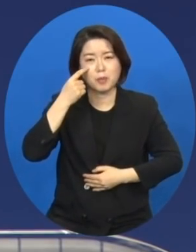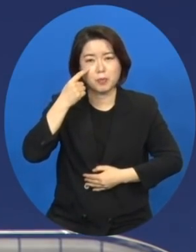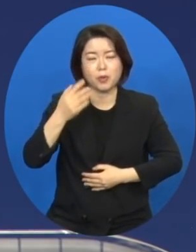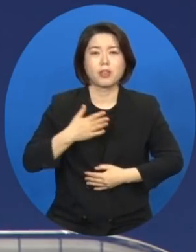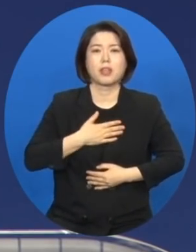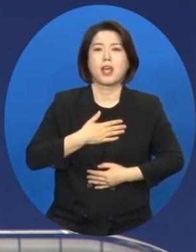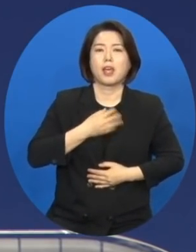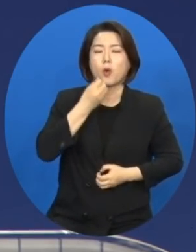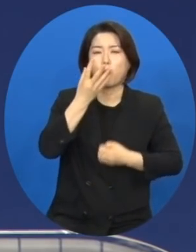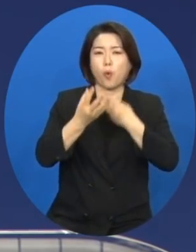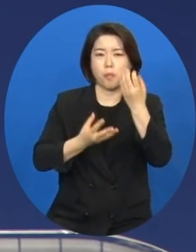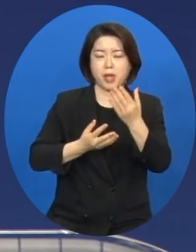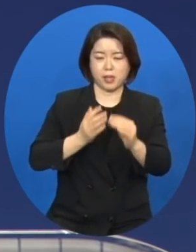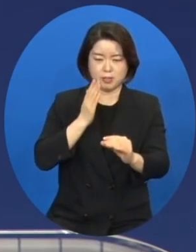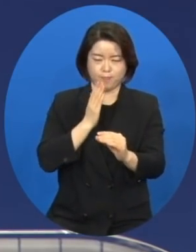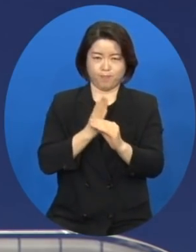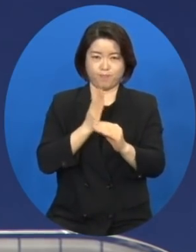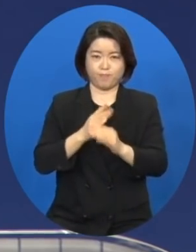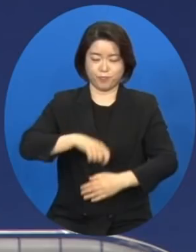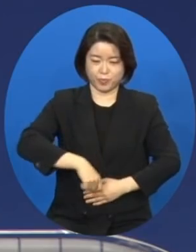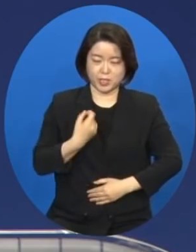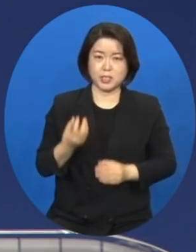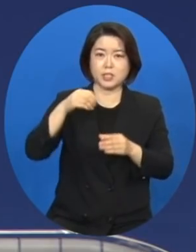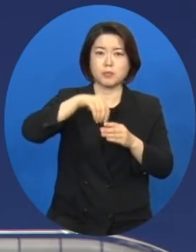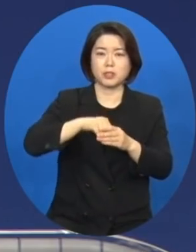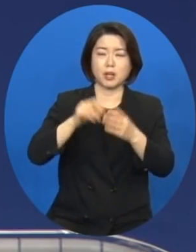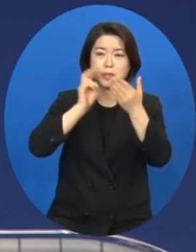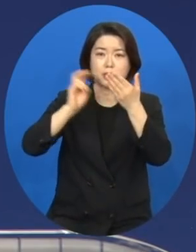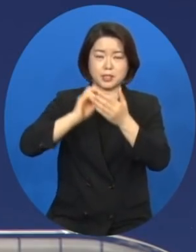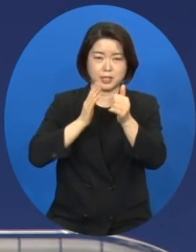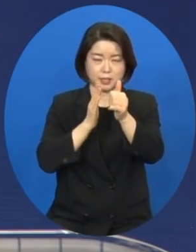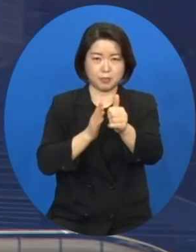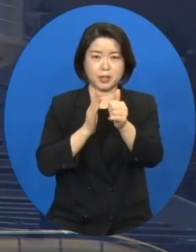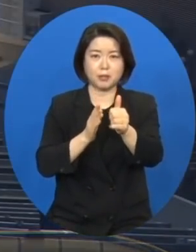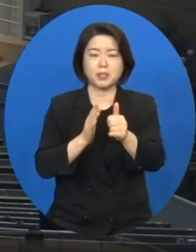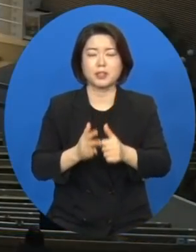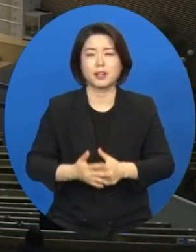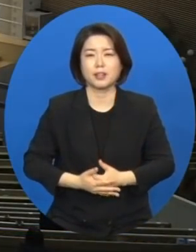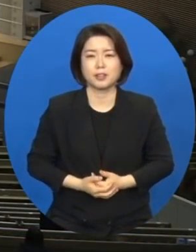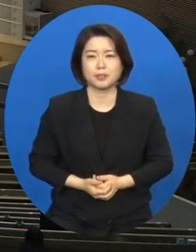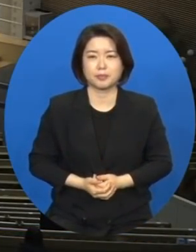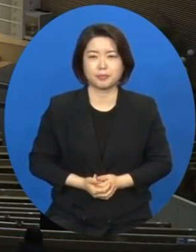고백으로 중심에서 진심을 담아 찬양했으면 좋겠습니다.